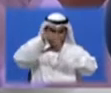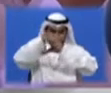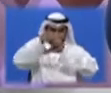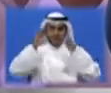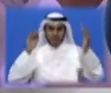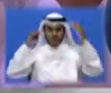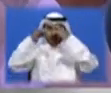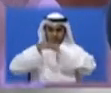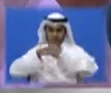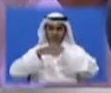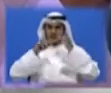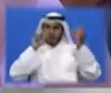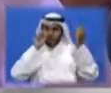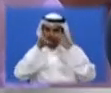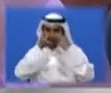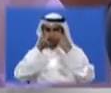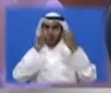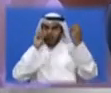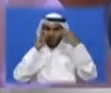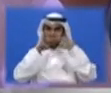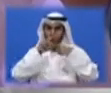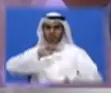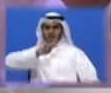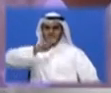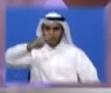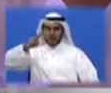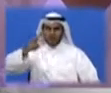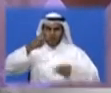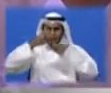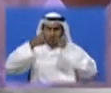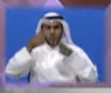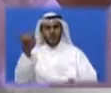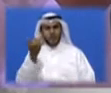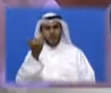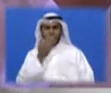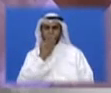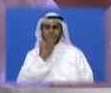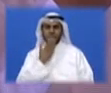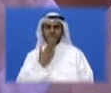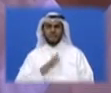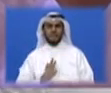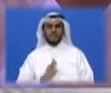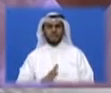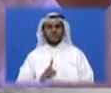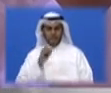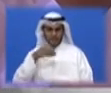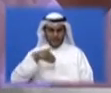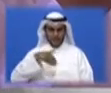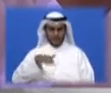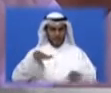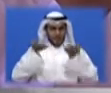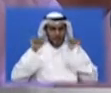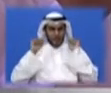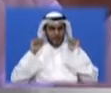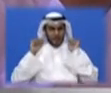36-37%. نسبة الإنجاز ومتوقع الانتهاء منه إن شاء الله في